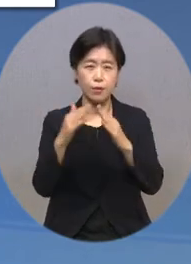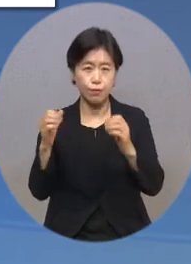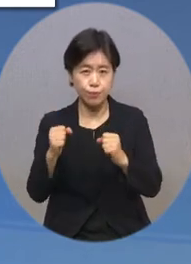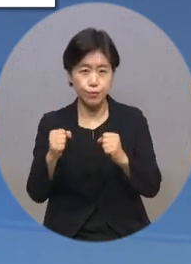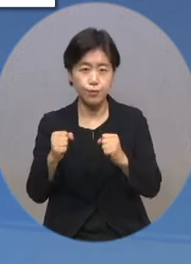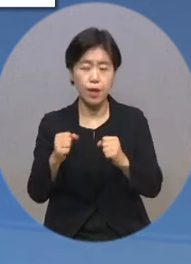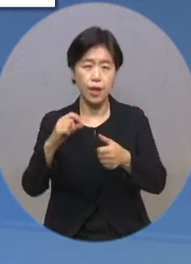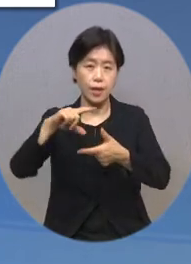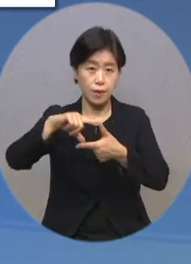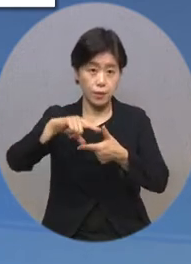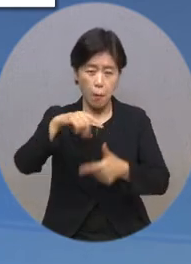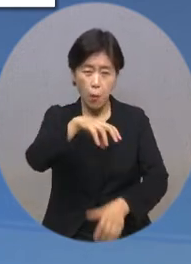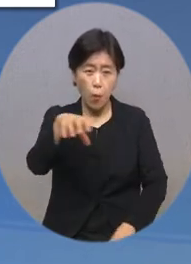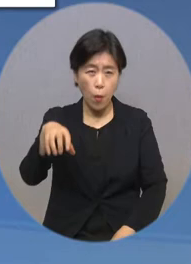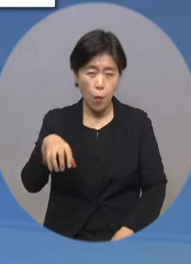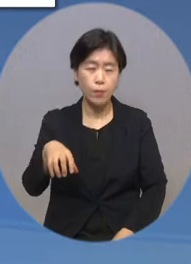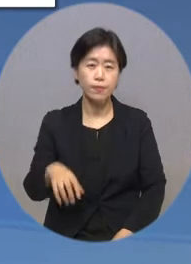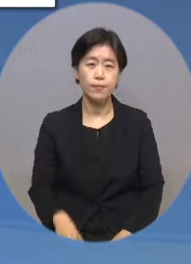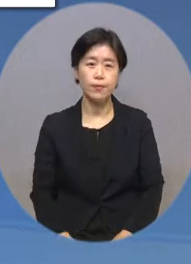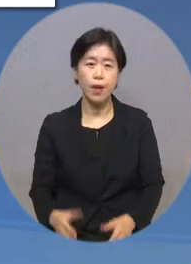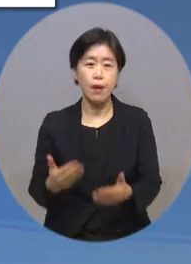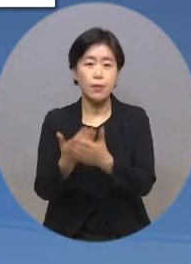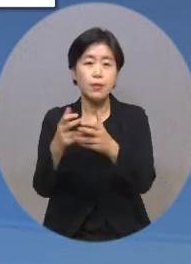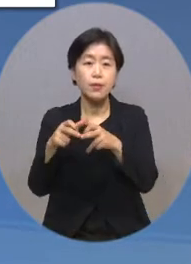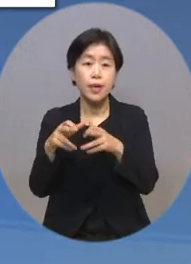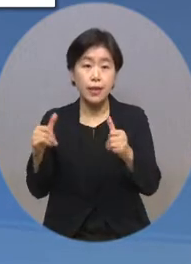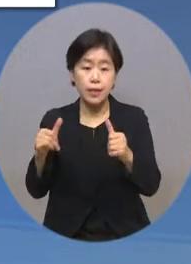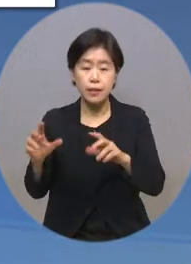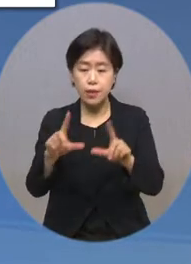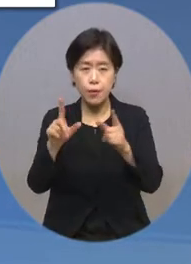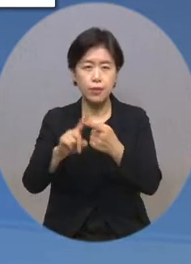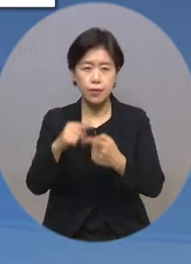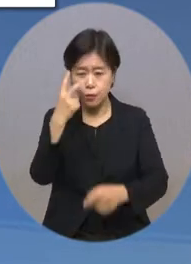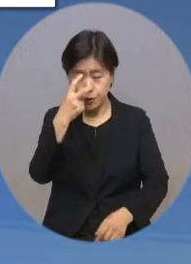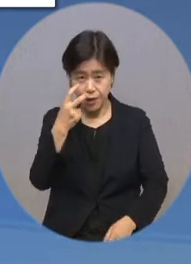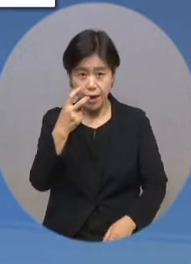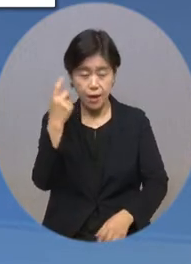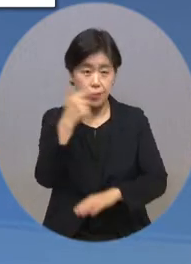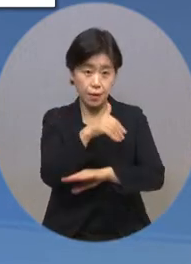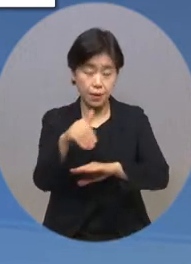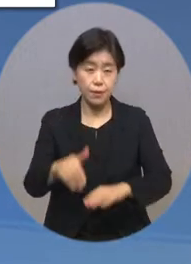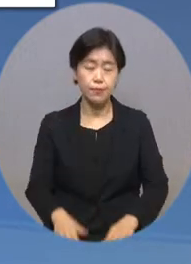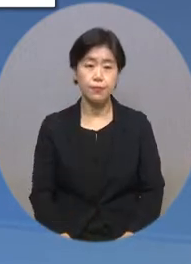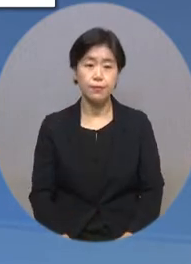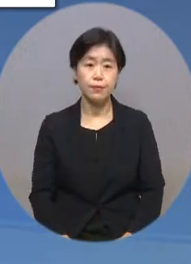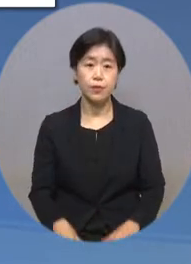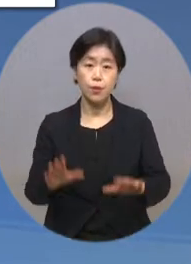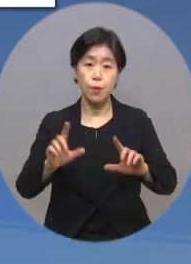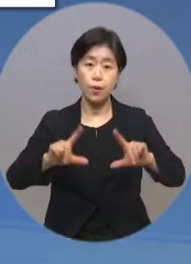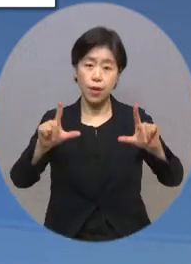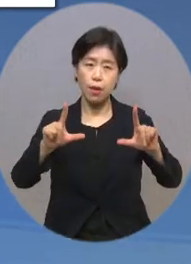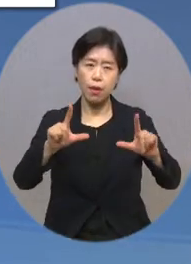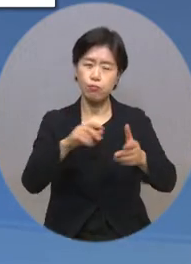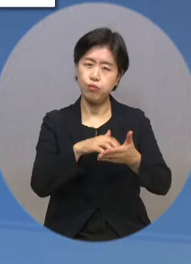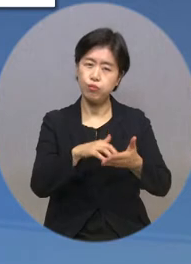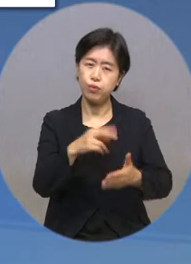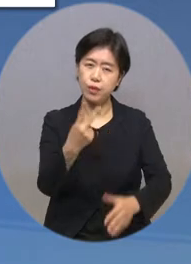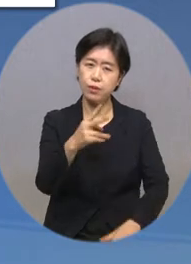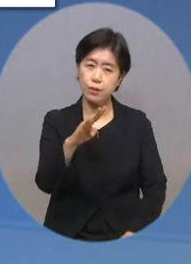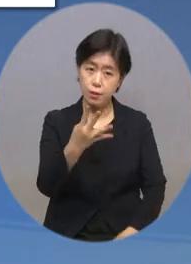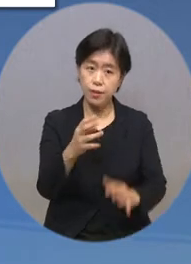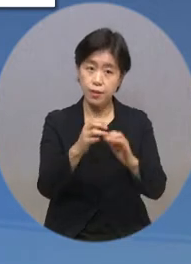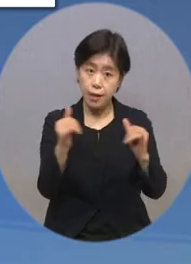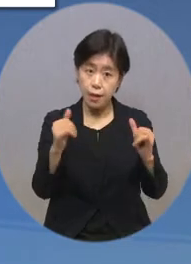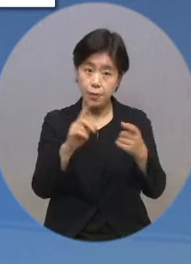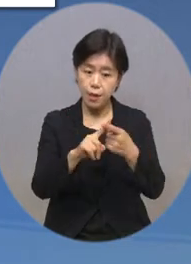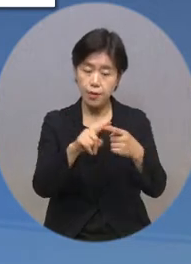경남 창녕군에서 발달장애인 생활실태 전수조사에 나선다고 밝혔습니다. 올해는 약 2,400명을 세 차례에